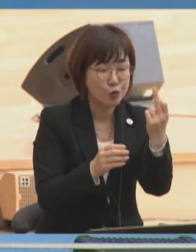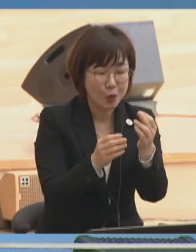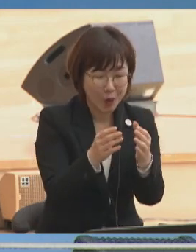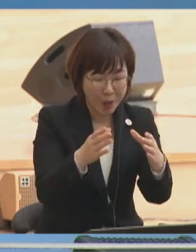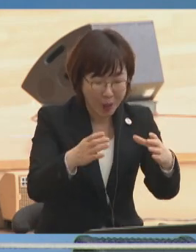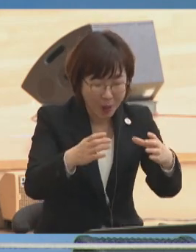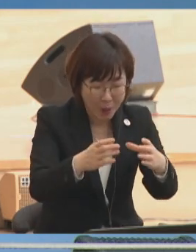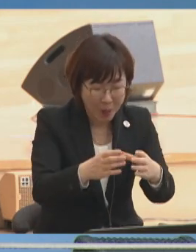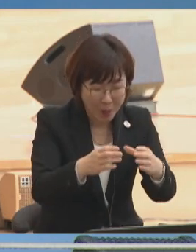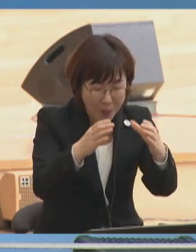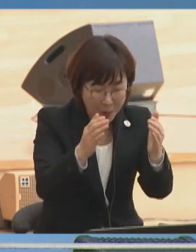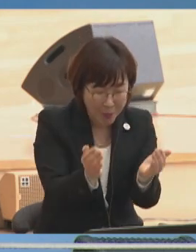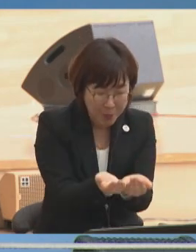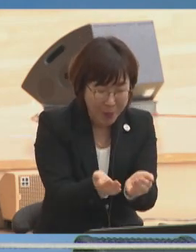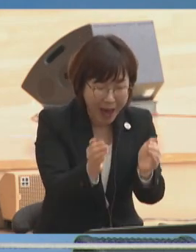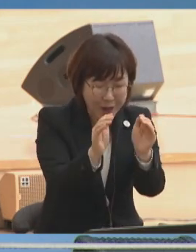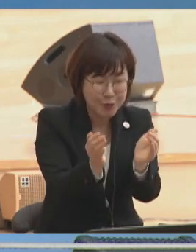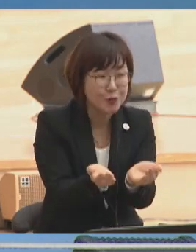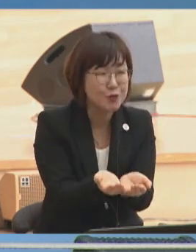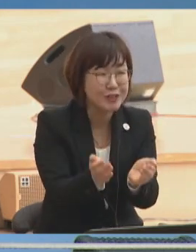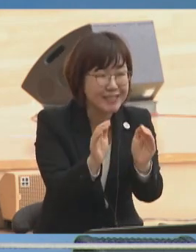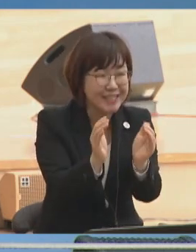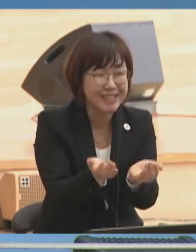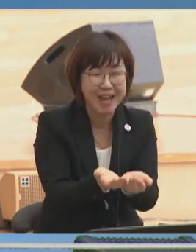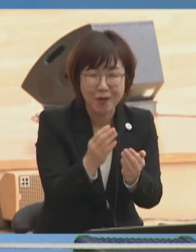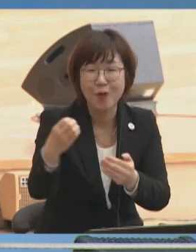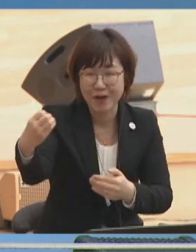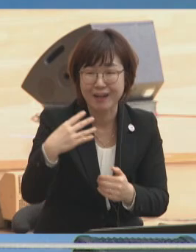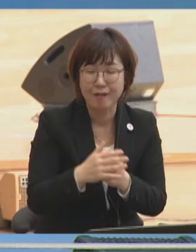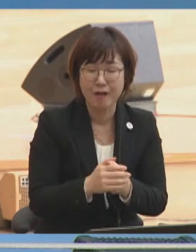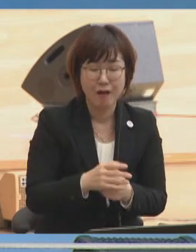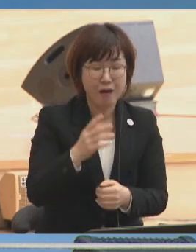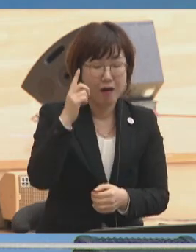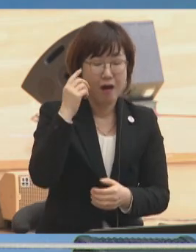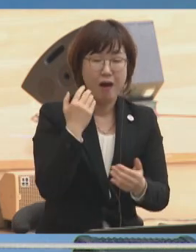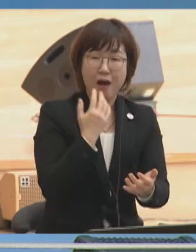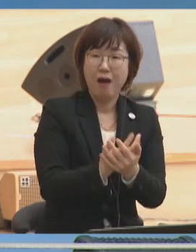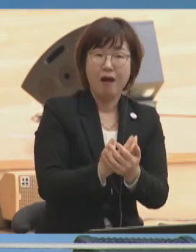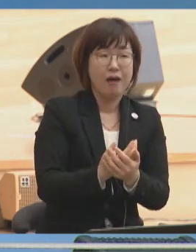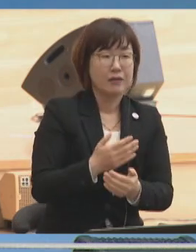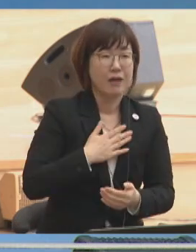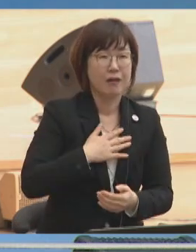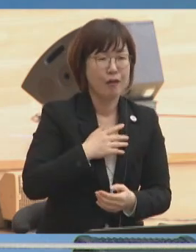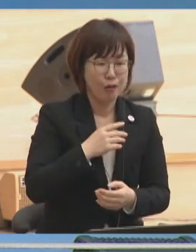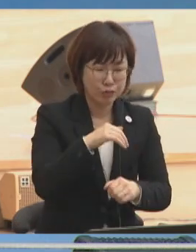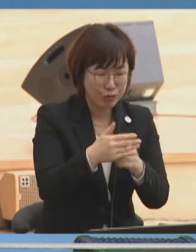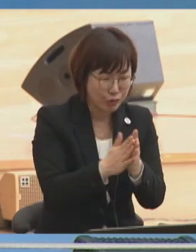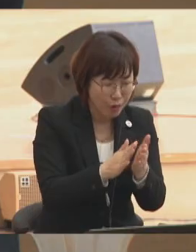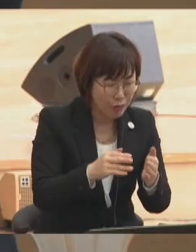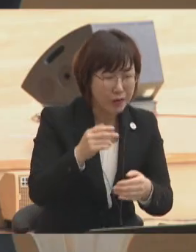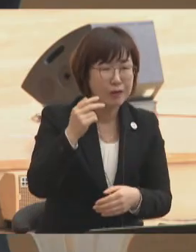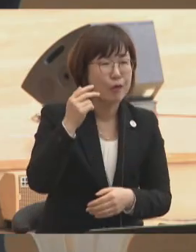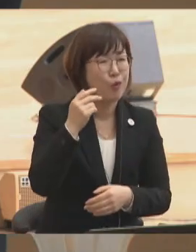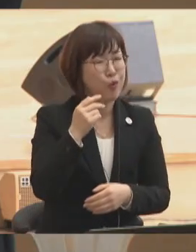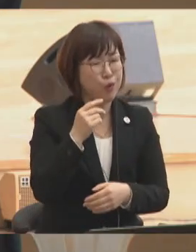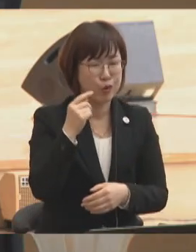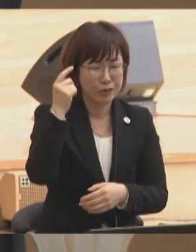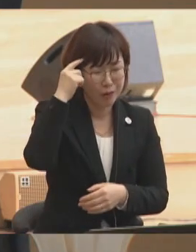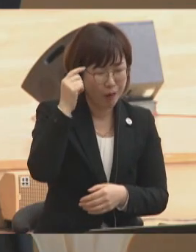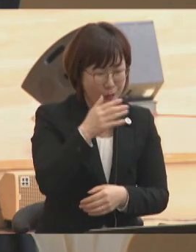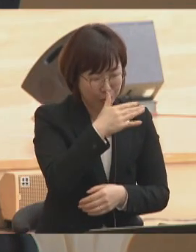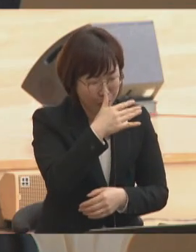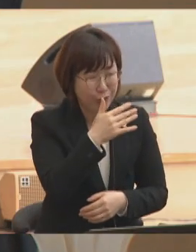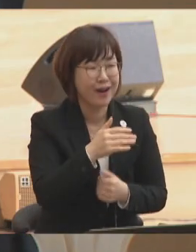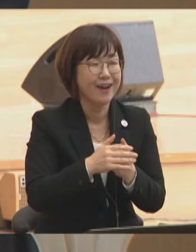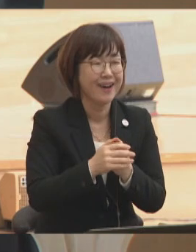12바구니라는 거. 이건 조금 진짜 충격이었습니다. 아, 내가 성경을 이래 모르나 싶은 게 진짜. 한번 볼까요? 자, 오늘